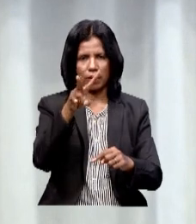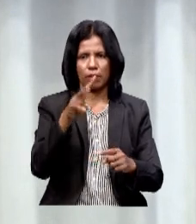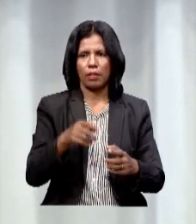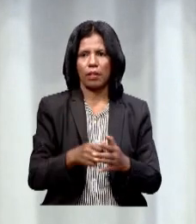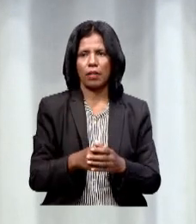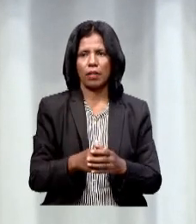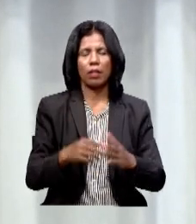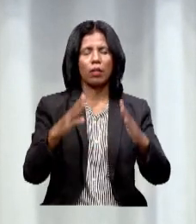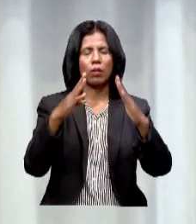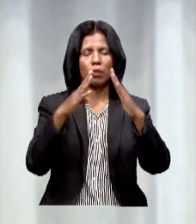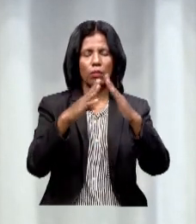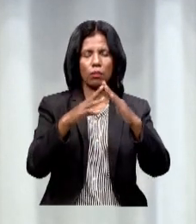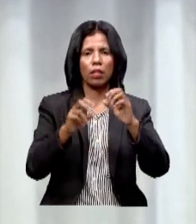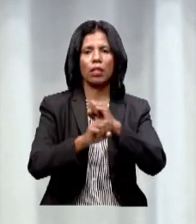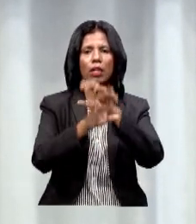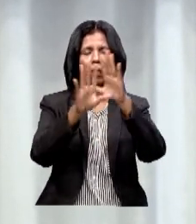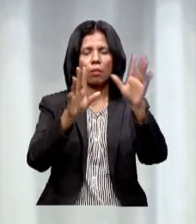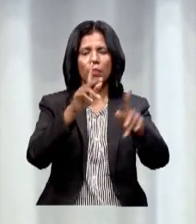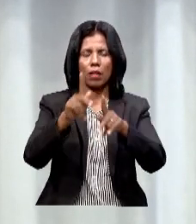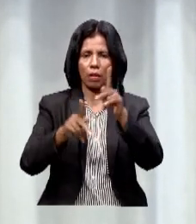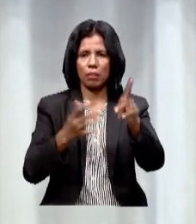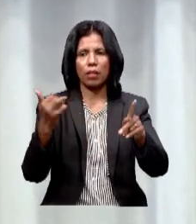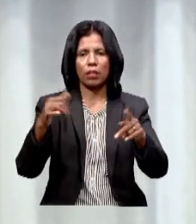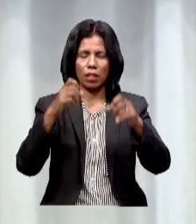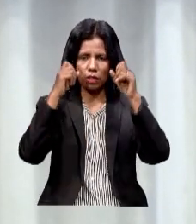uma da roma va povo si rapona.